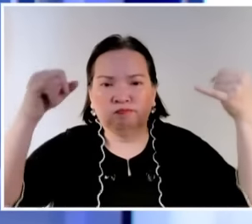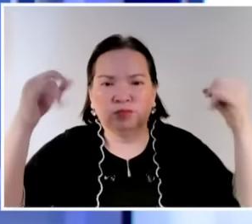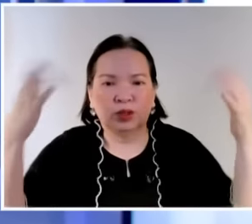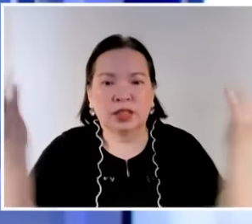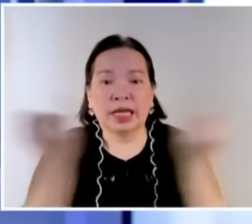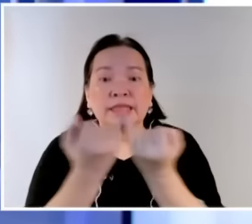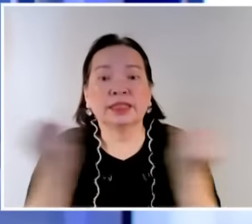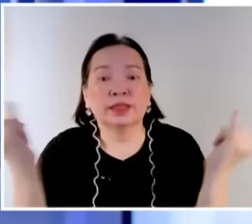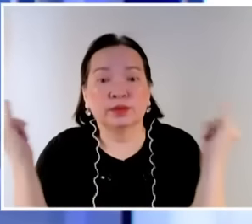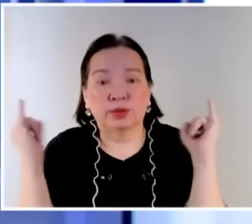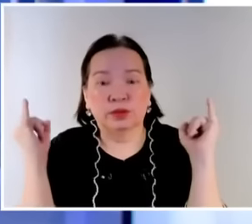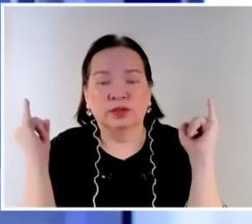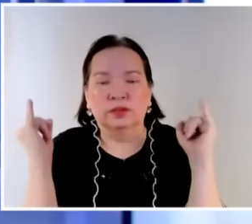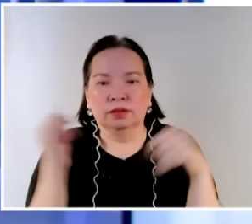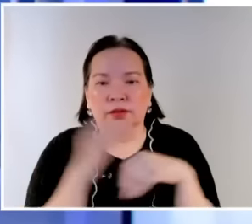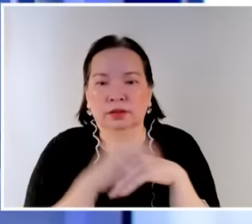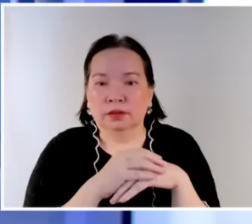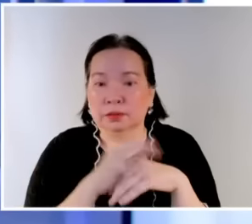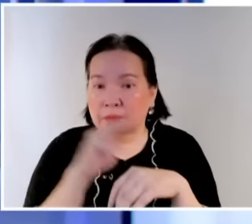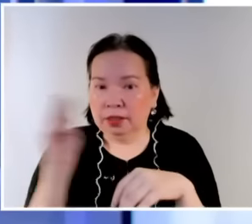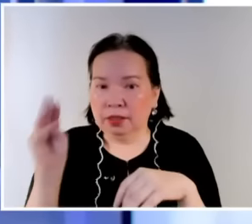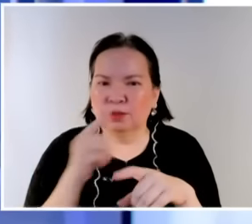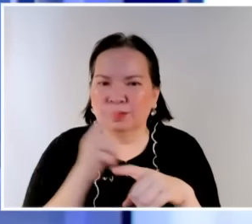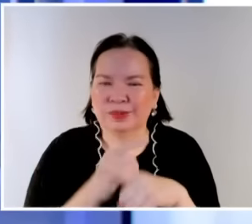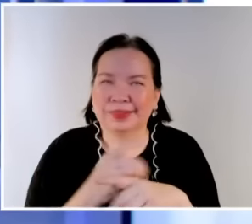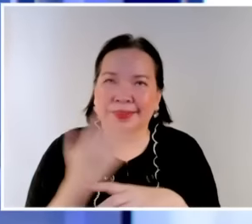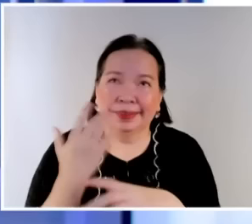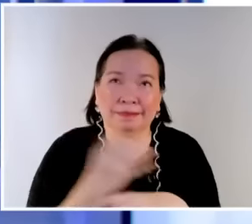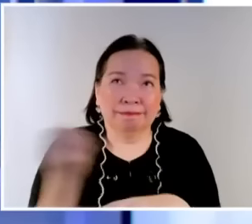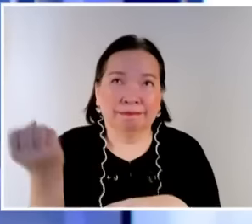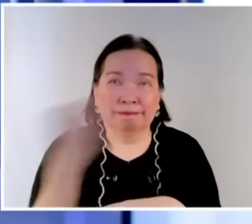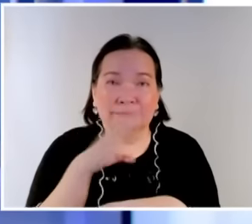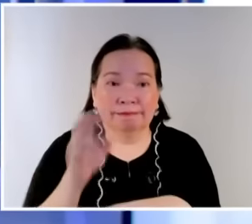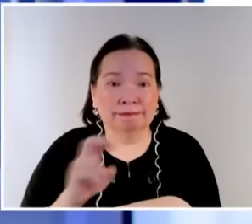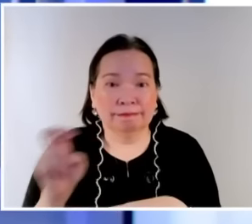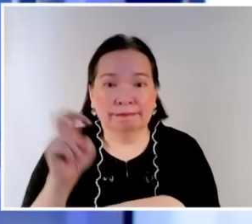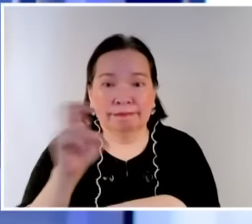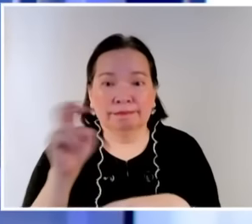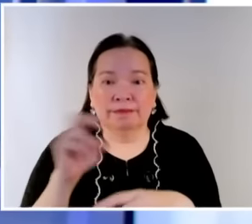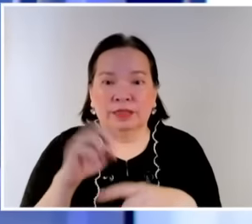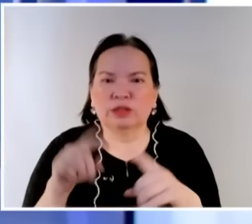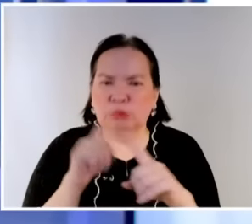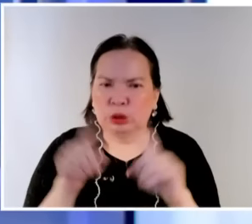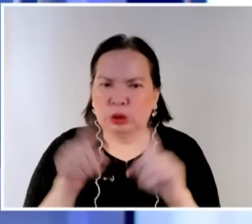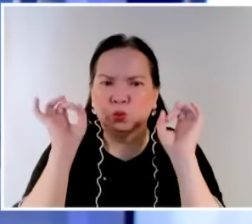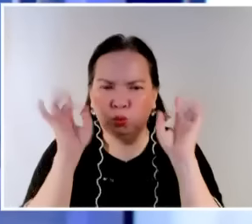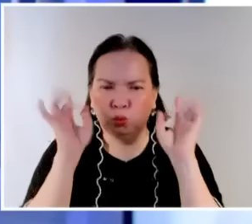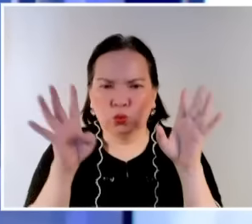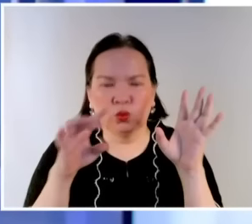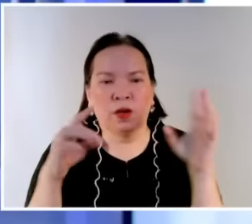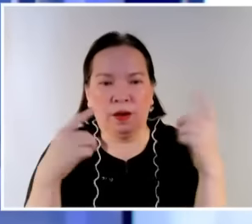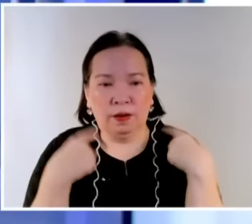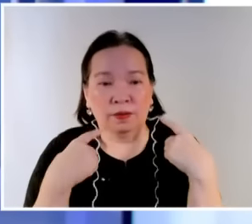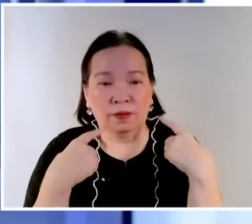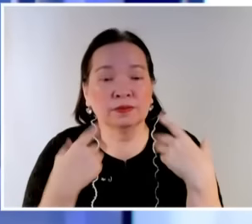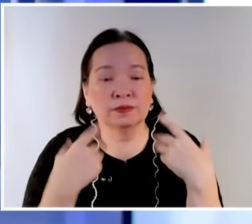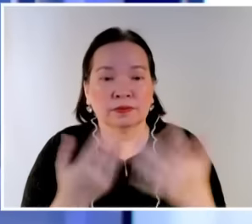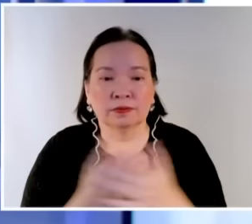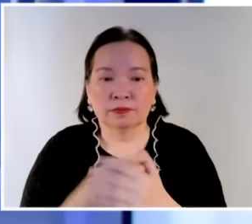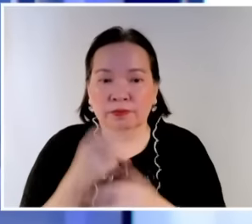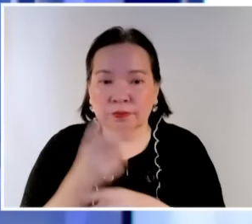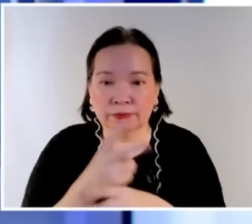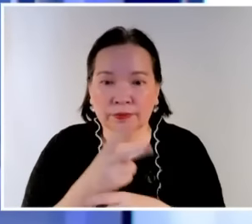Maynila. Bukod sa masakit sa mata ng mga turista, may peligro rin itong dala. Nagpapatrol,